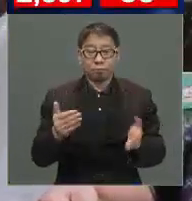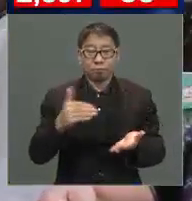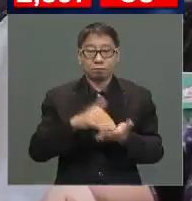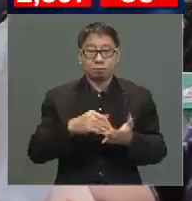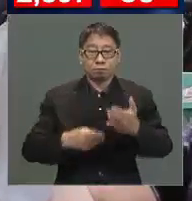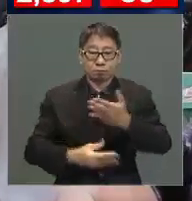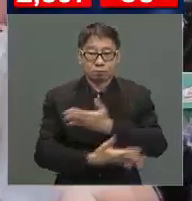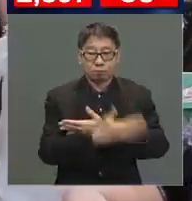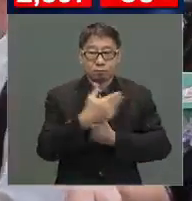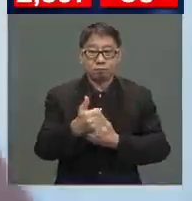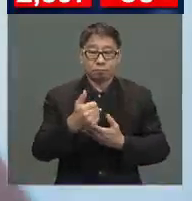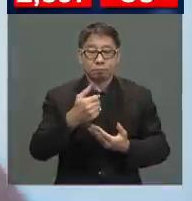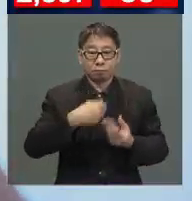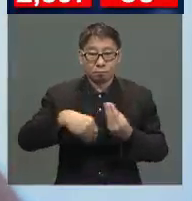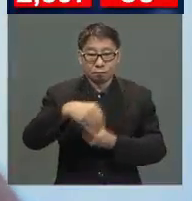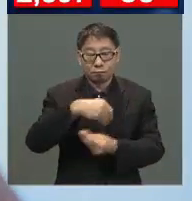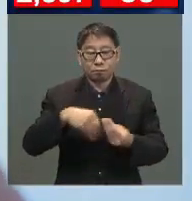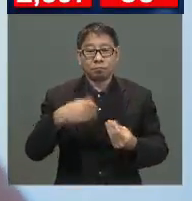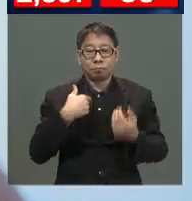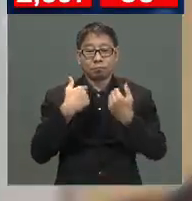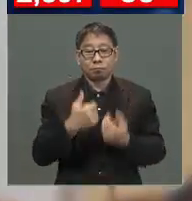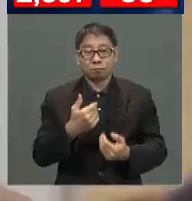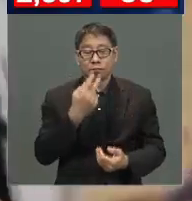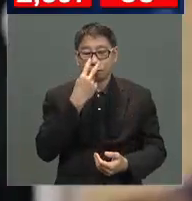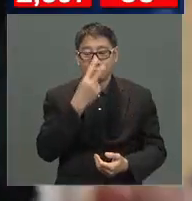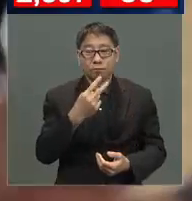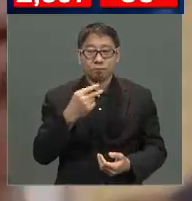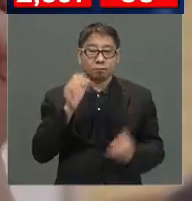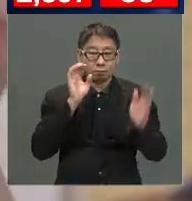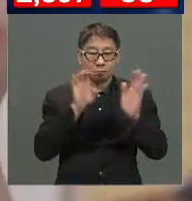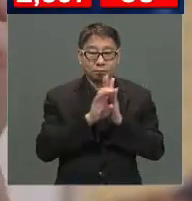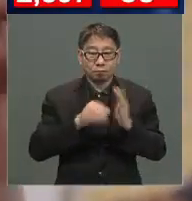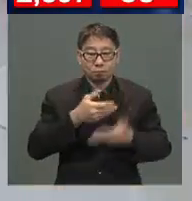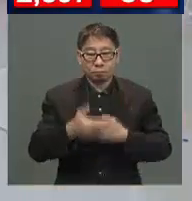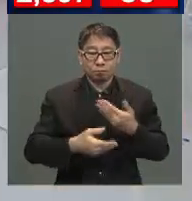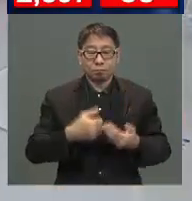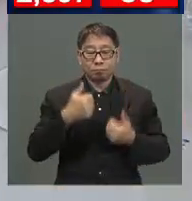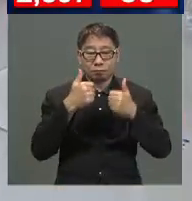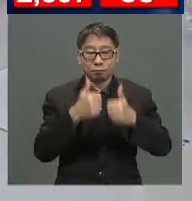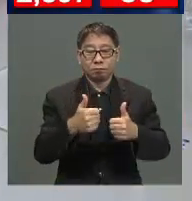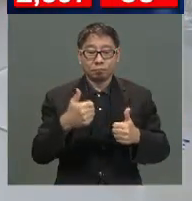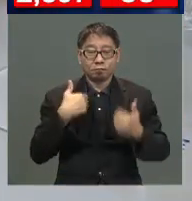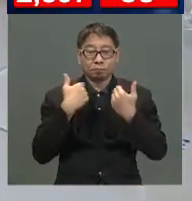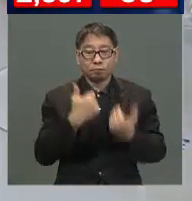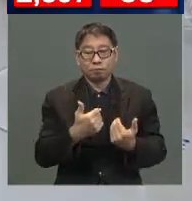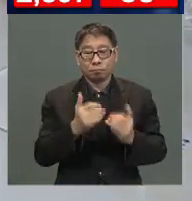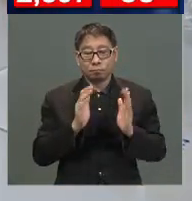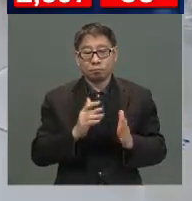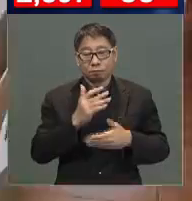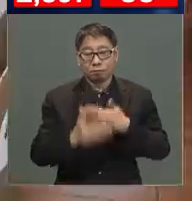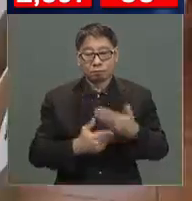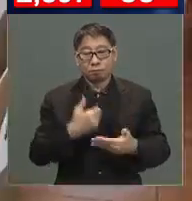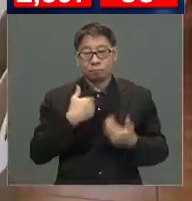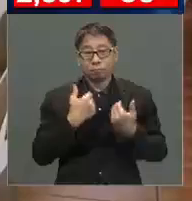ที่ดีในย่านการค้าที่จะทำให้กลับมามีบรรยากาศในการซื้อขายที่คึกคักอีกครั้งนะคะแม้ว่าจะมีผู้ค้าบ